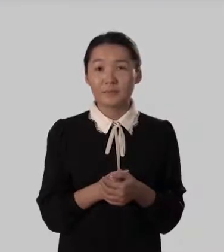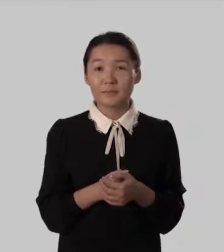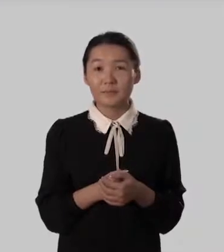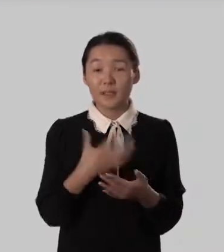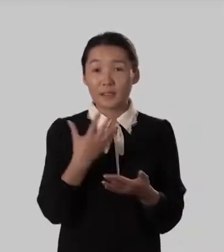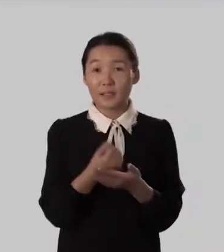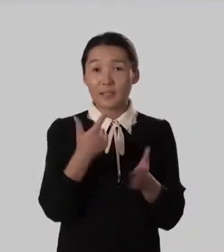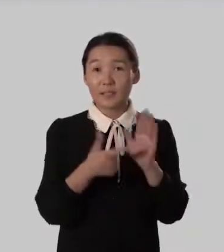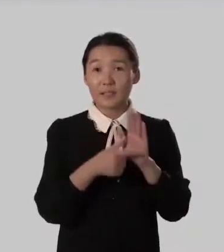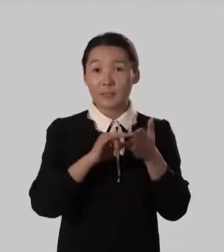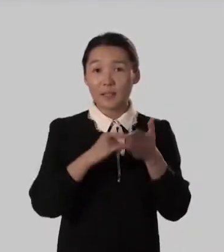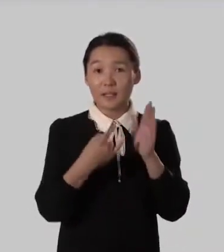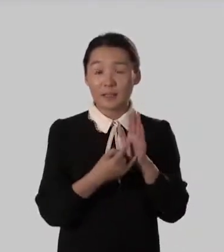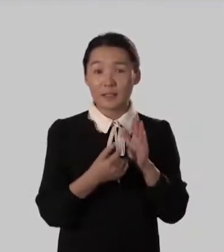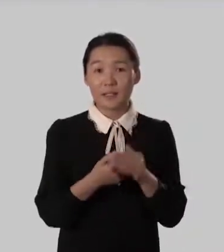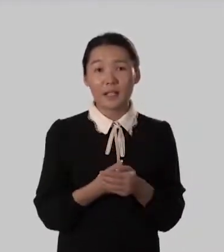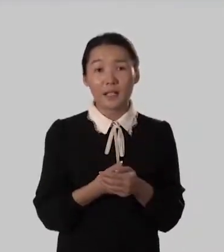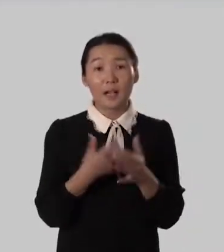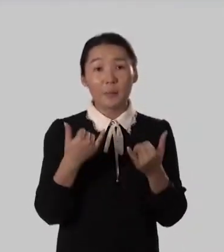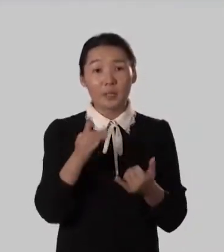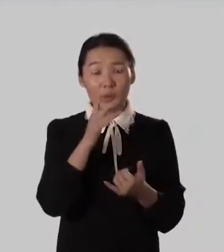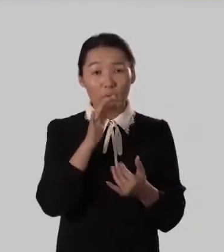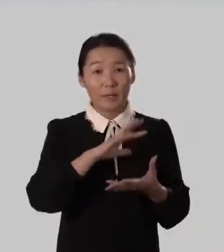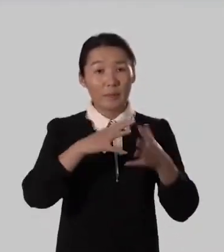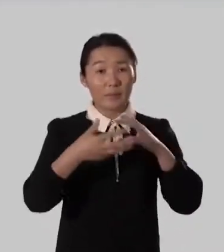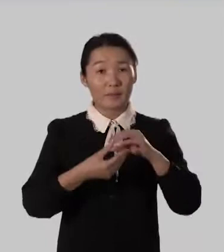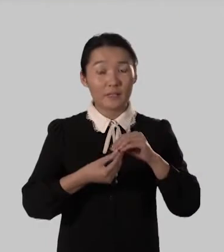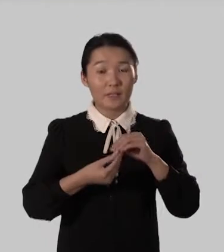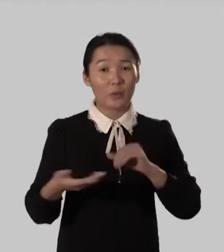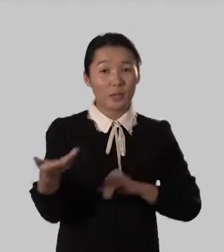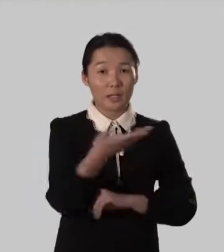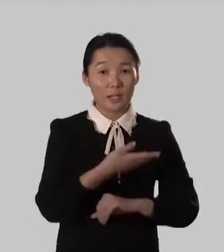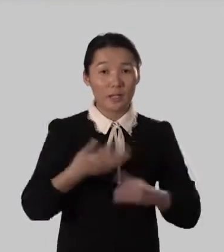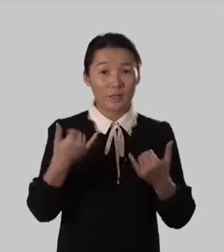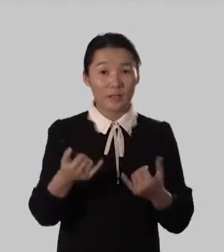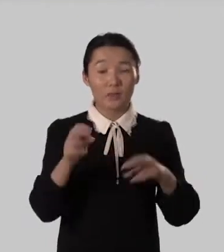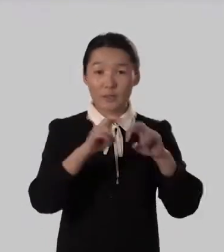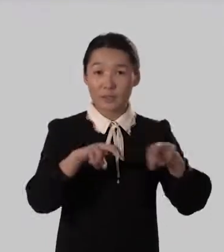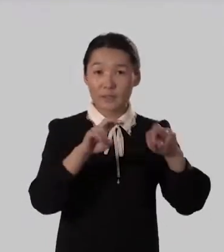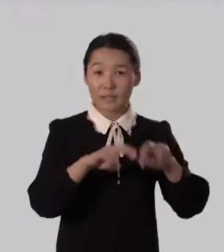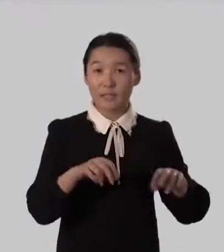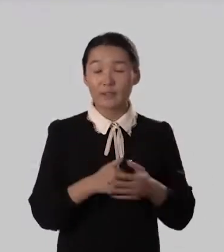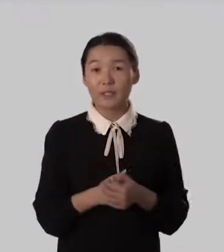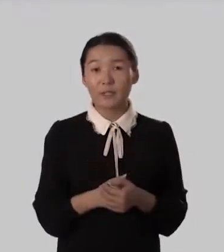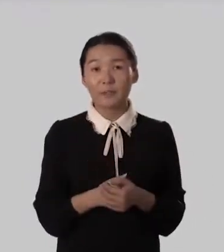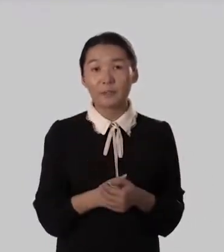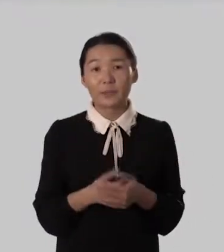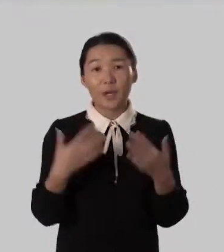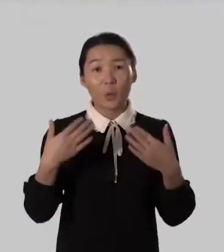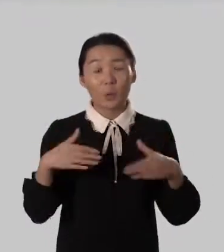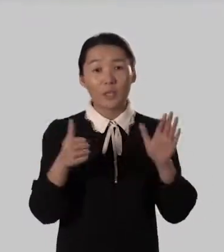итак дорогие семиклассники пришло время подвести итоги нашего сегодняшнего исследования